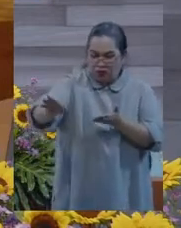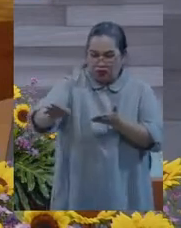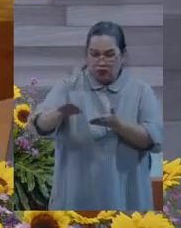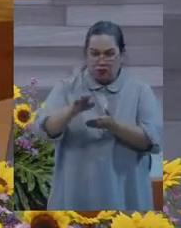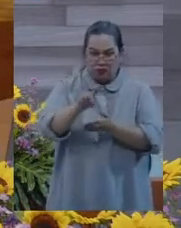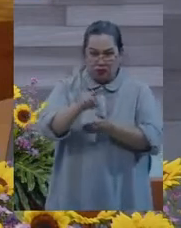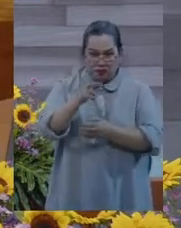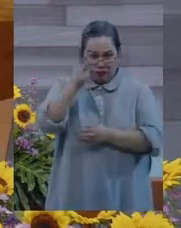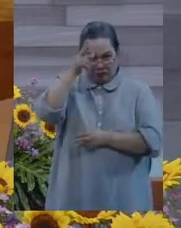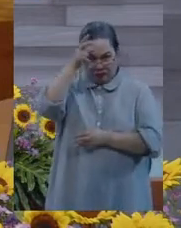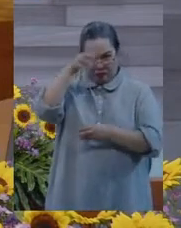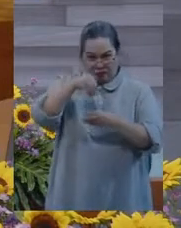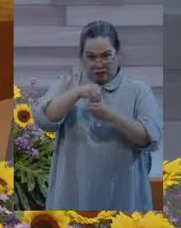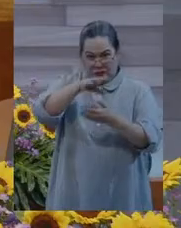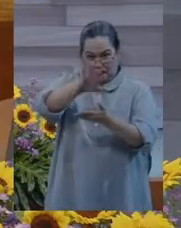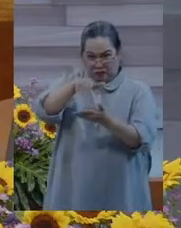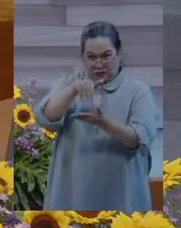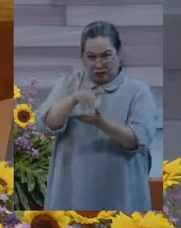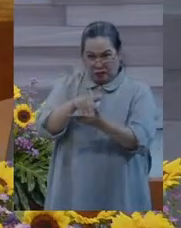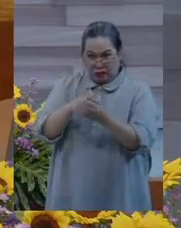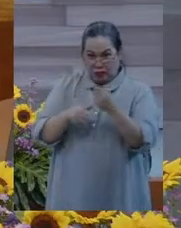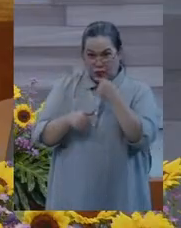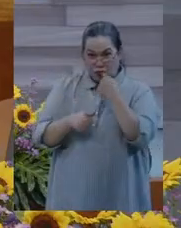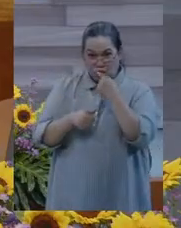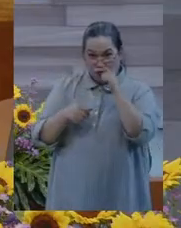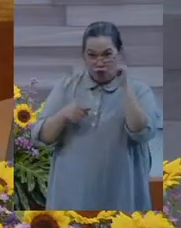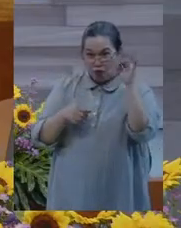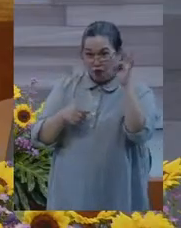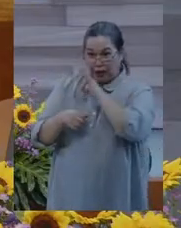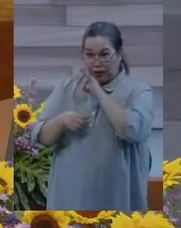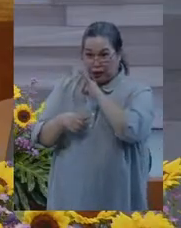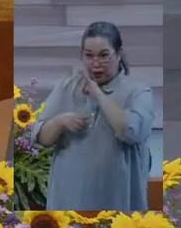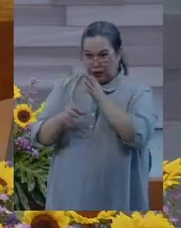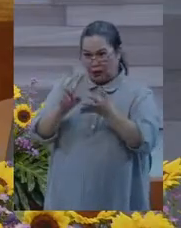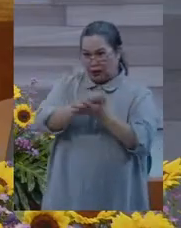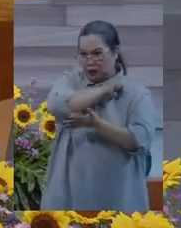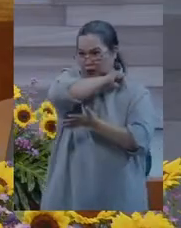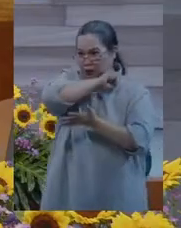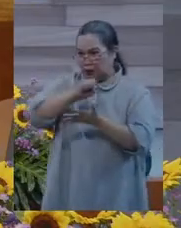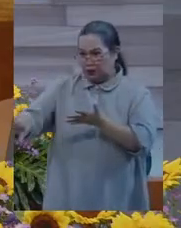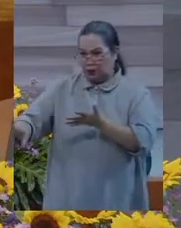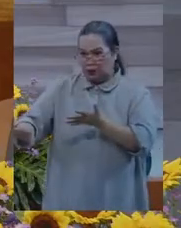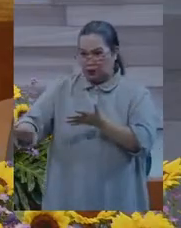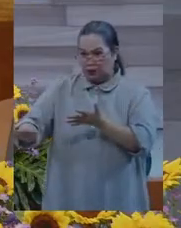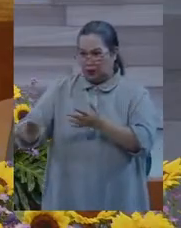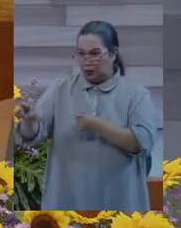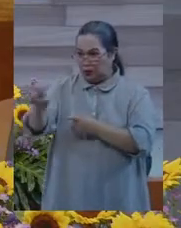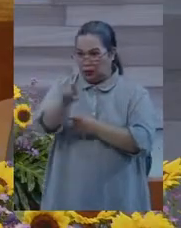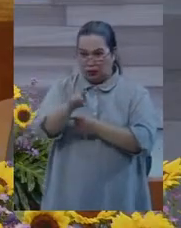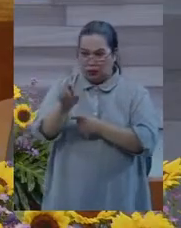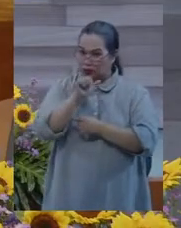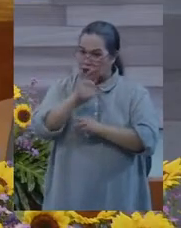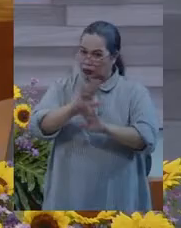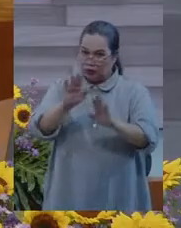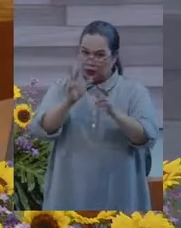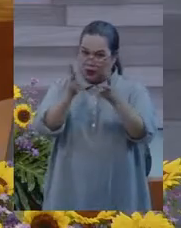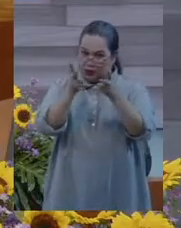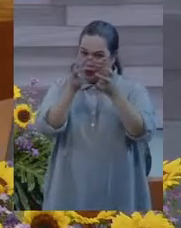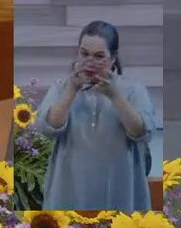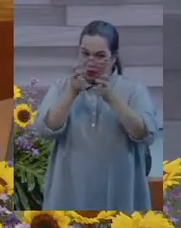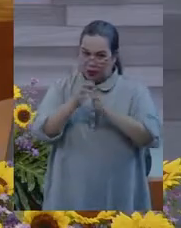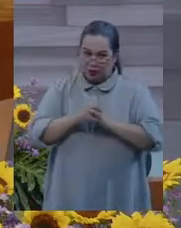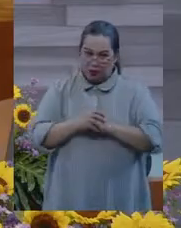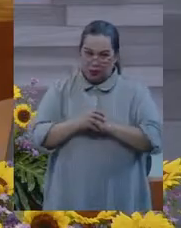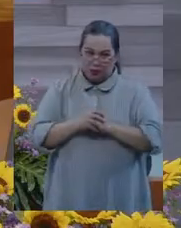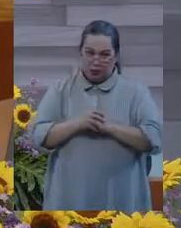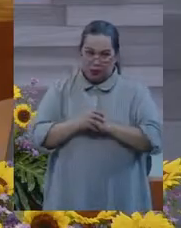midst." Malinaw ang Old Testament na hindi tayo dapat nakikinig sa